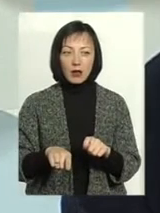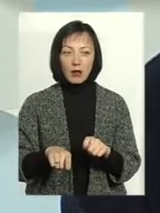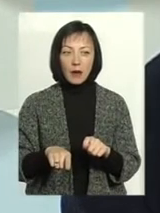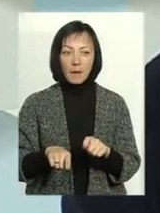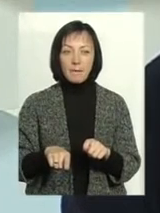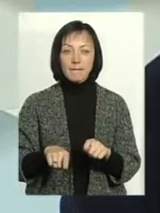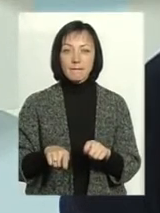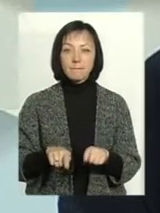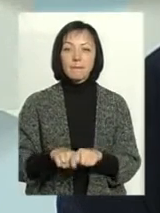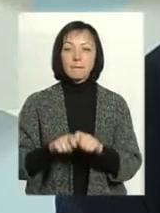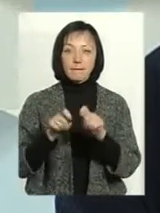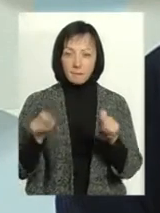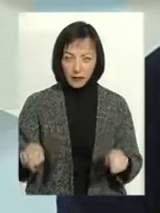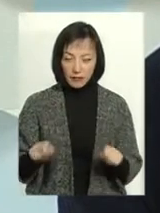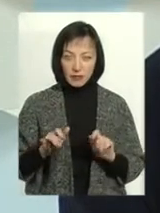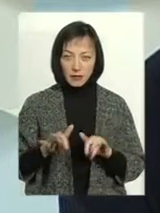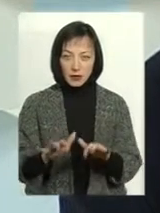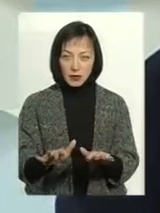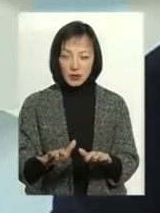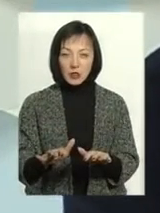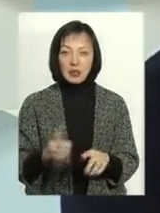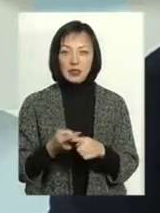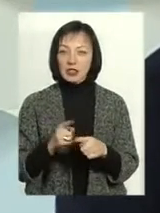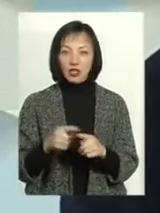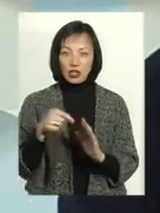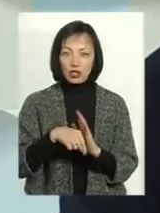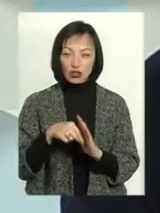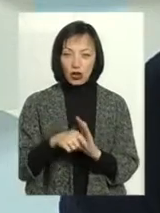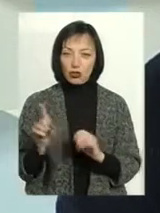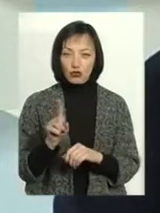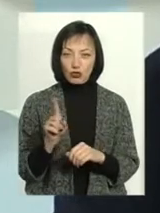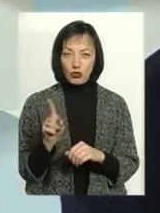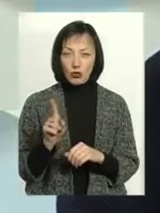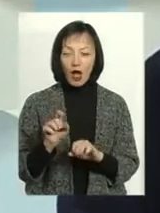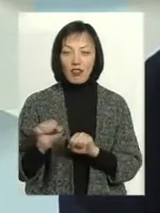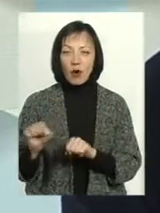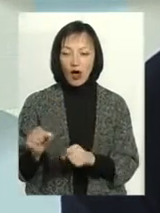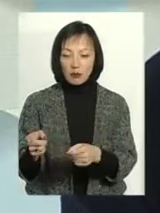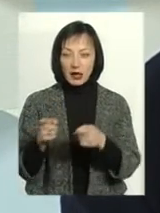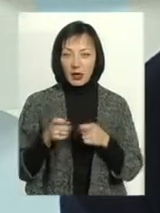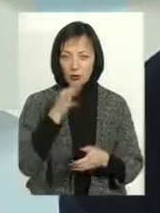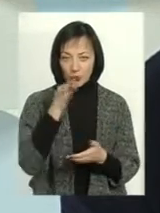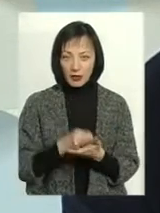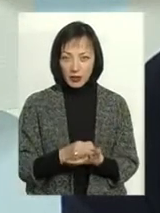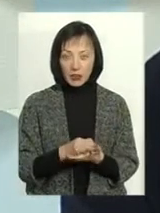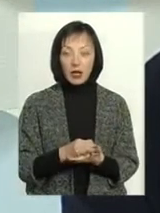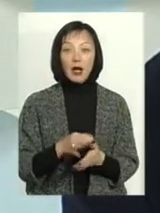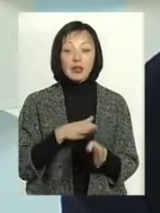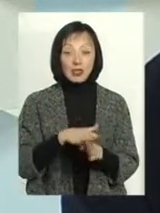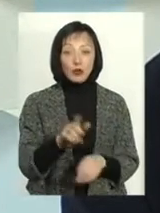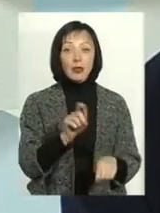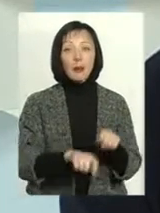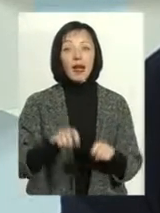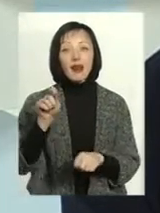у справі. Порушується провадження у справі, це ще не означає, що адвоката притягнуть до відповідальності. Здійснюється